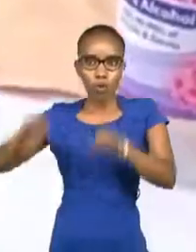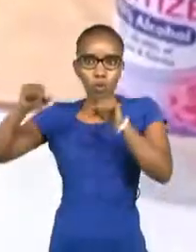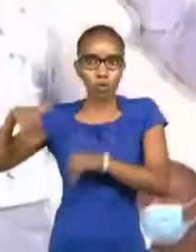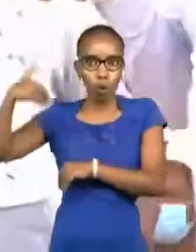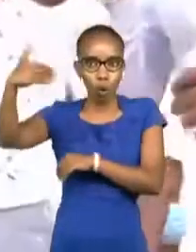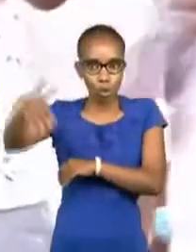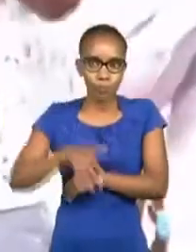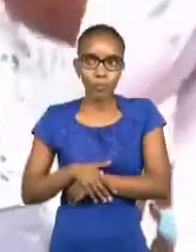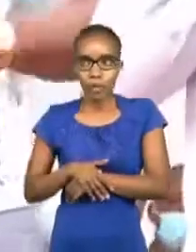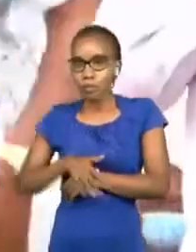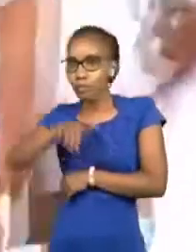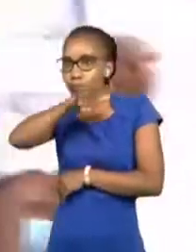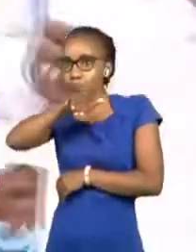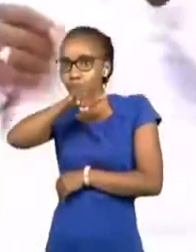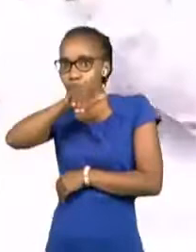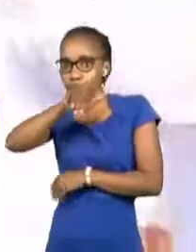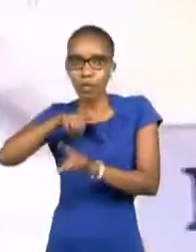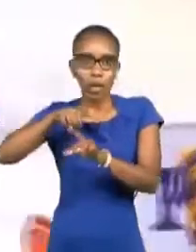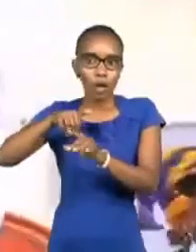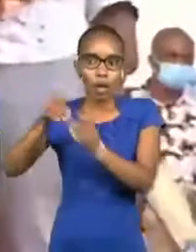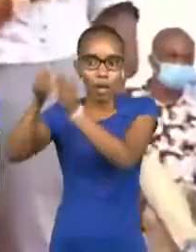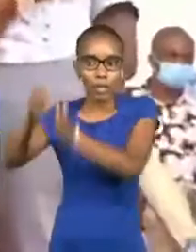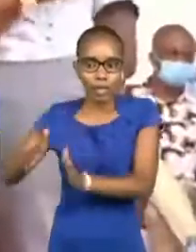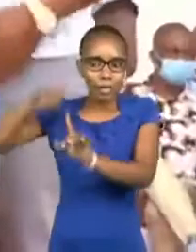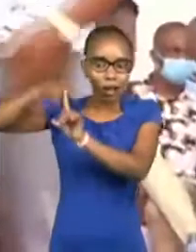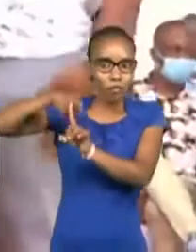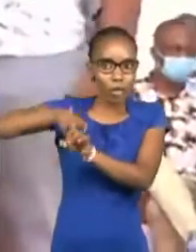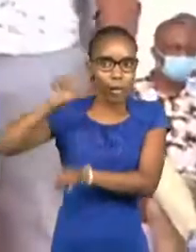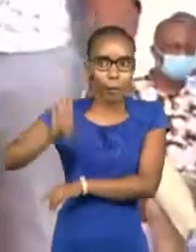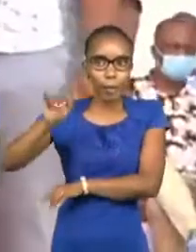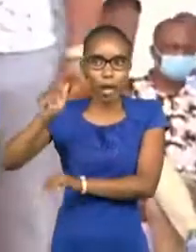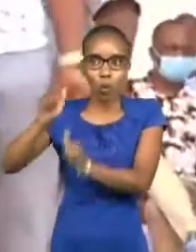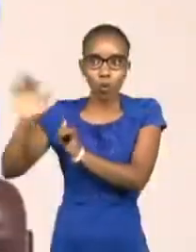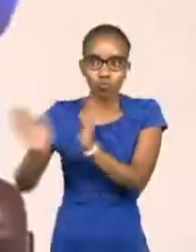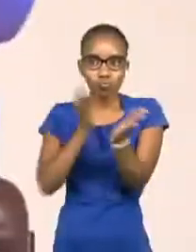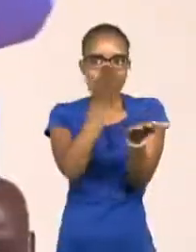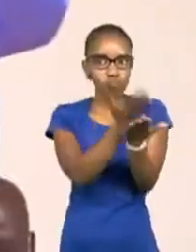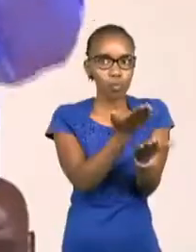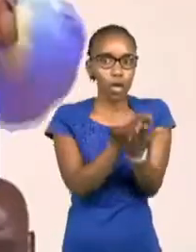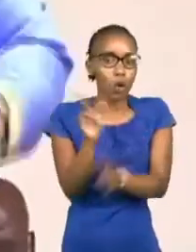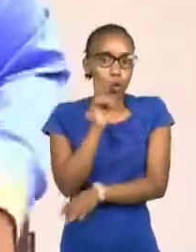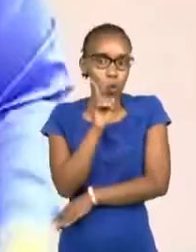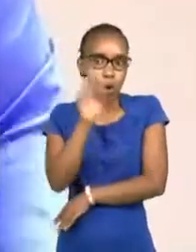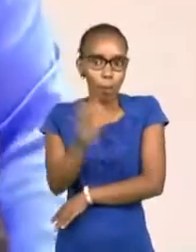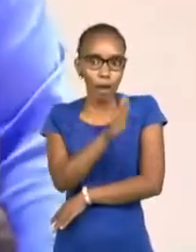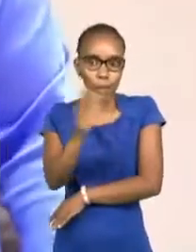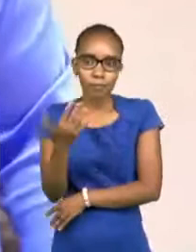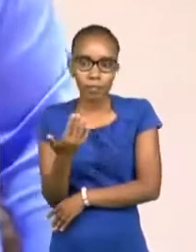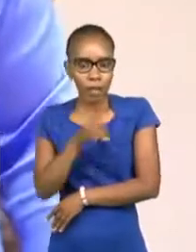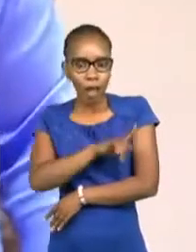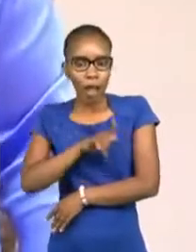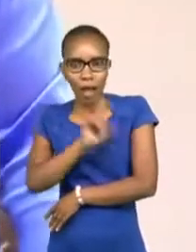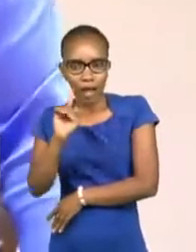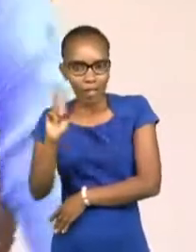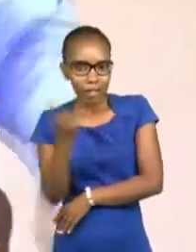Odinga's allies took to the stage to popularize the BBI bill that will be tabled in Parliament tomorrow. Bahati haiji mara mbili wala mara